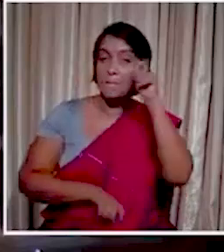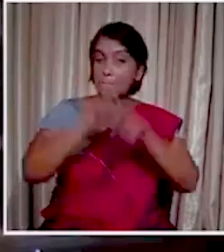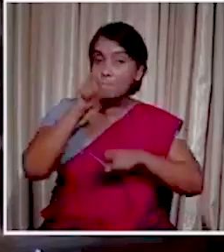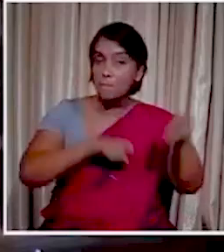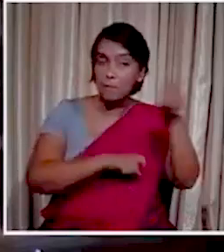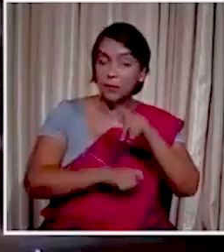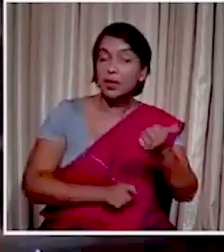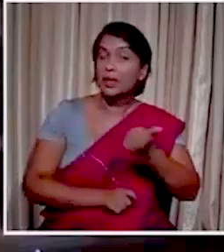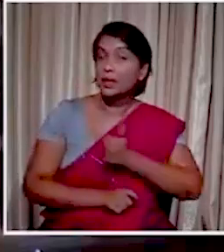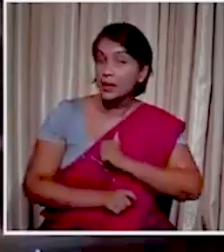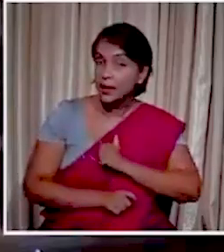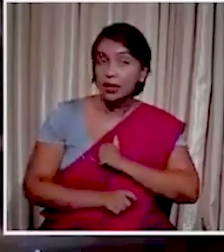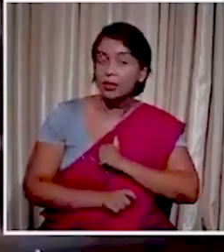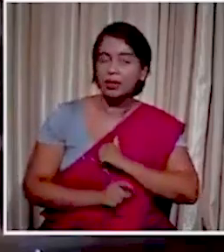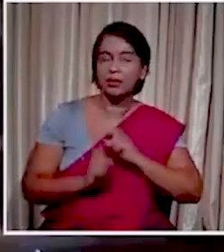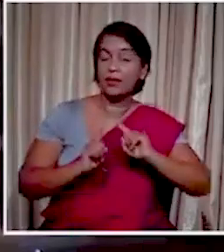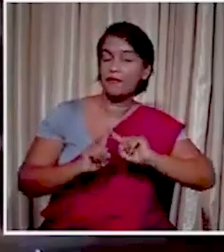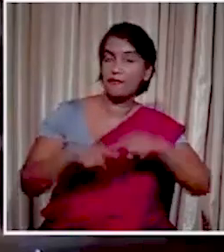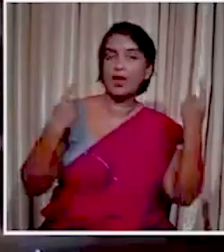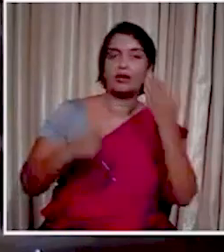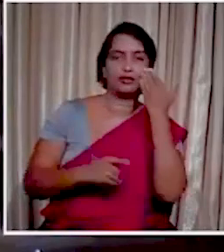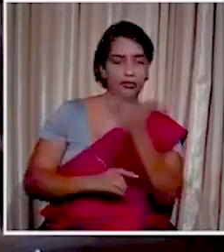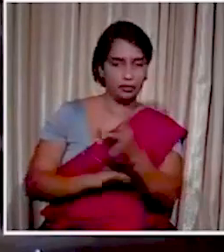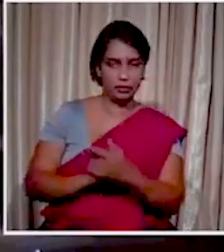जनतावगे कमत्ति विकृति वू पिलिबिंबुवा